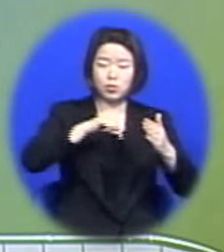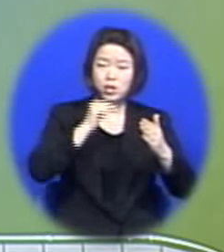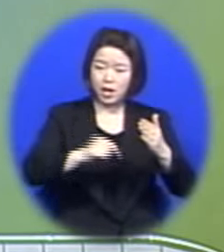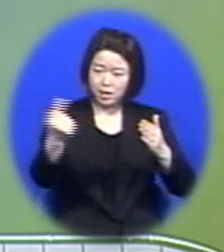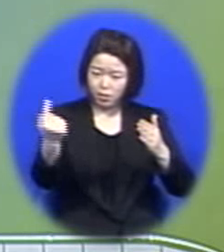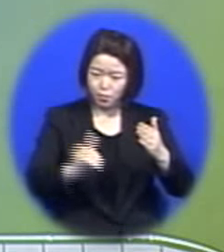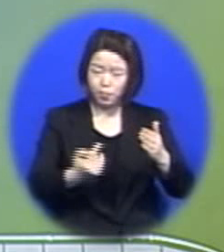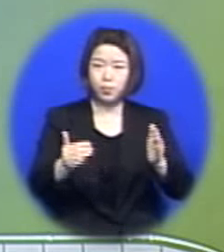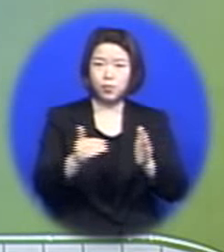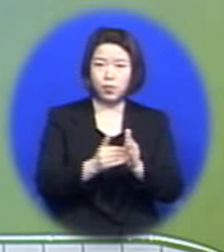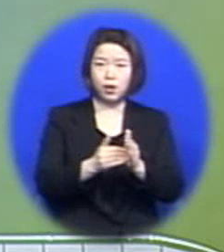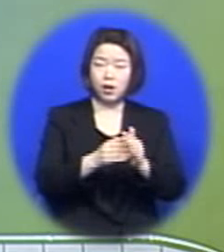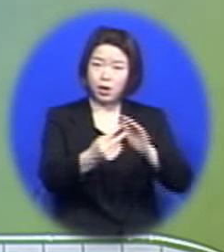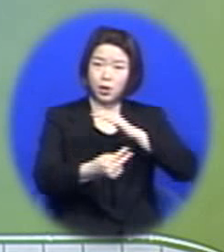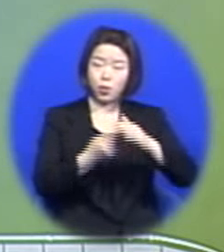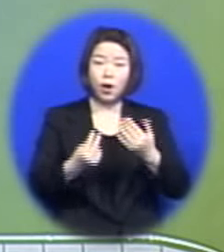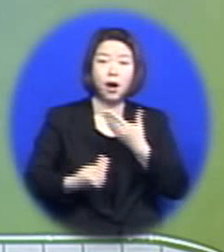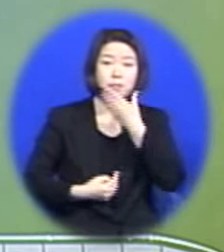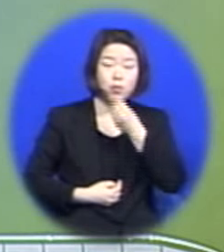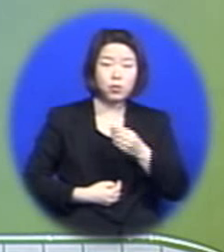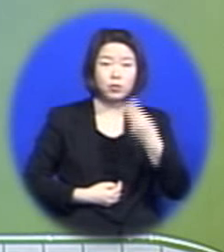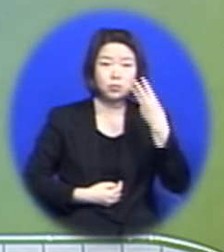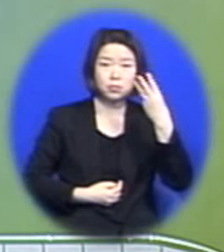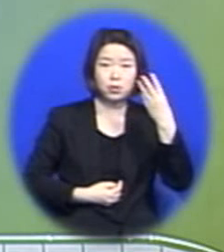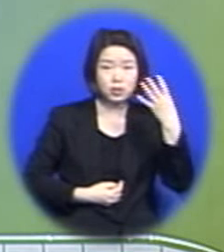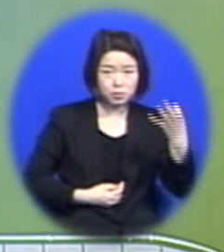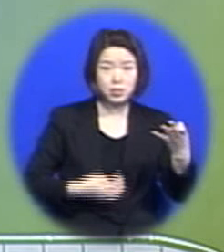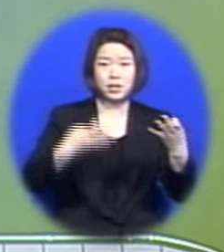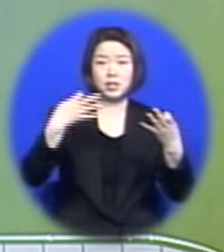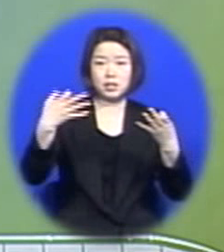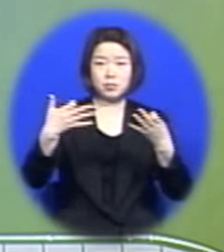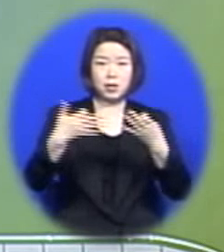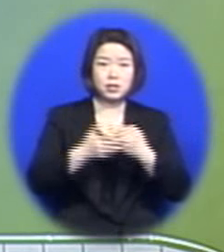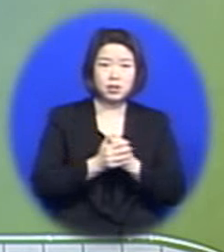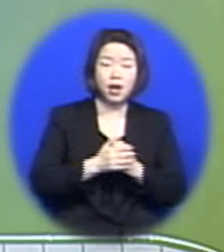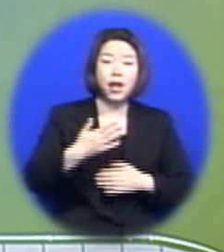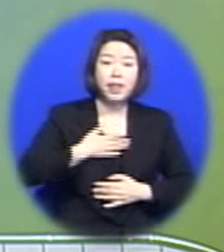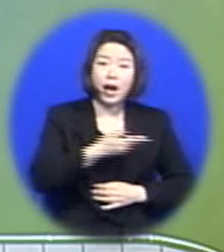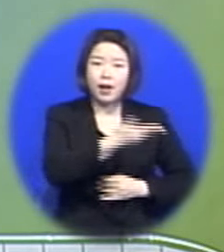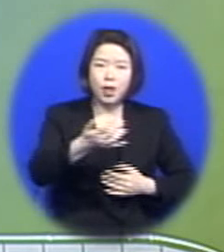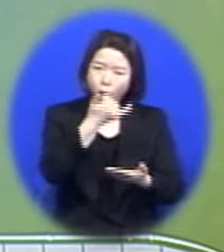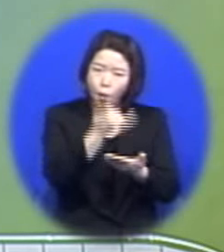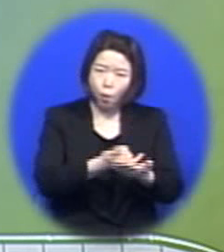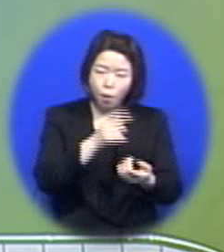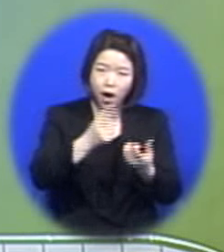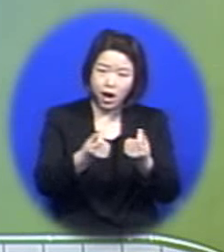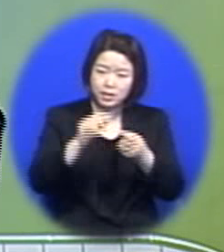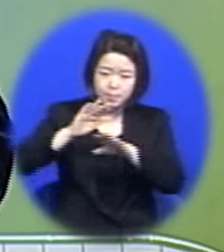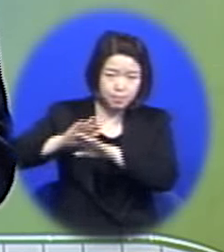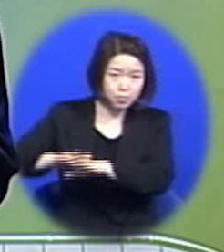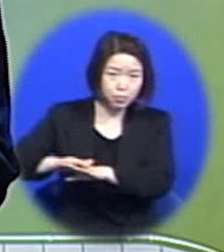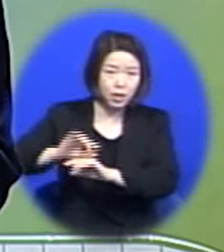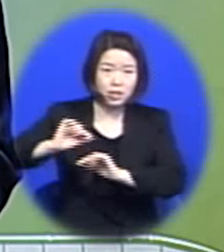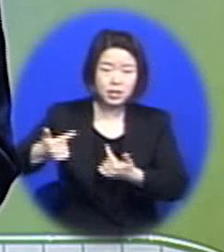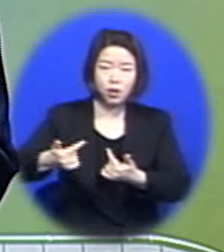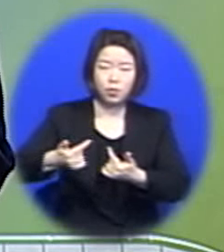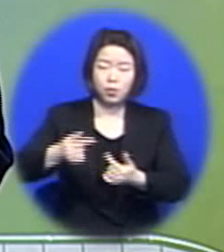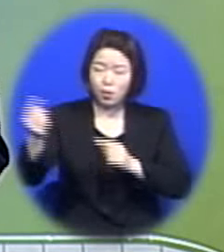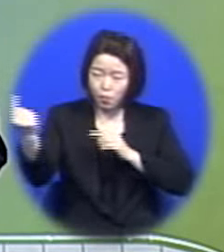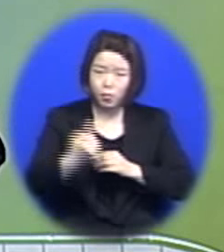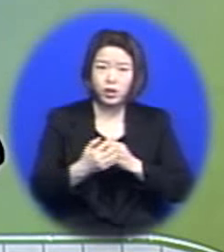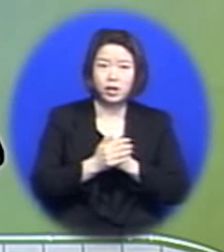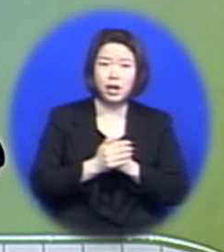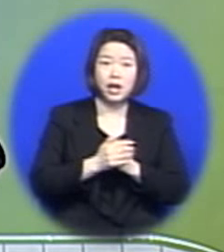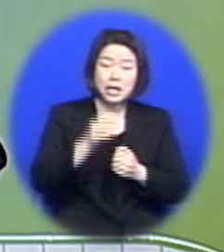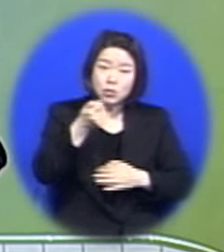것입니다. 요한복음 14장 18절에 내가 너희를 고아와 같이 버려두지 아니하고 너희에게로 오리라. 조금 있으면 세상은 다시